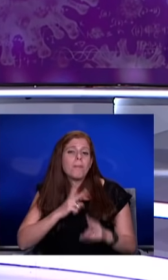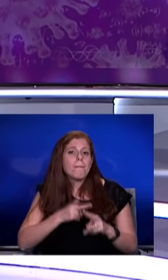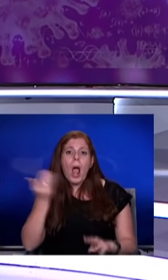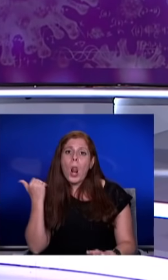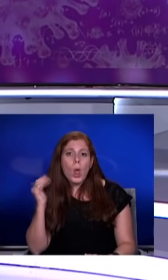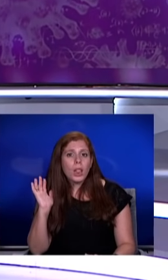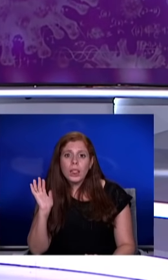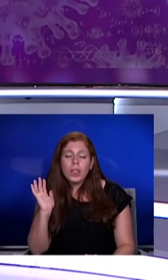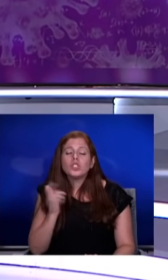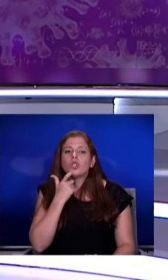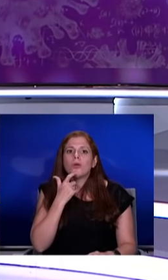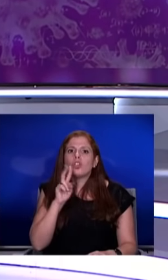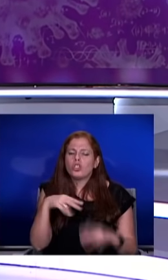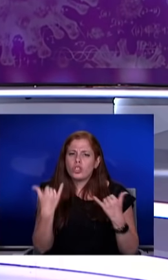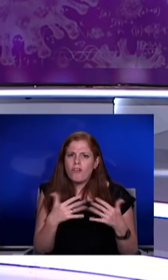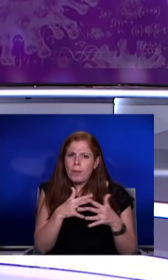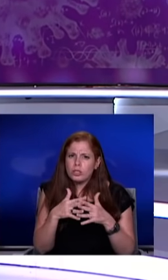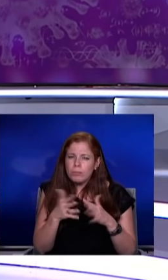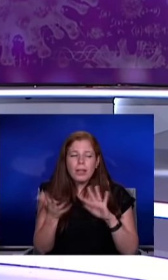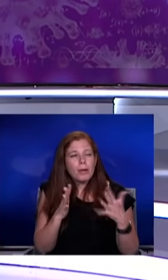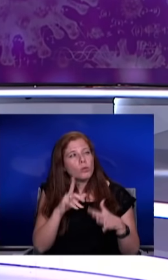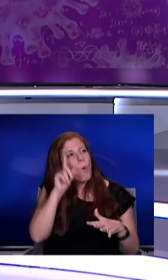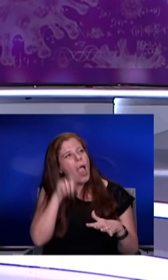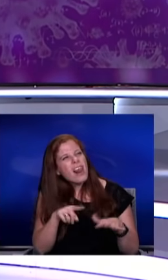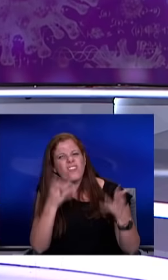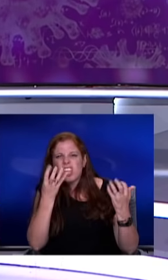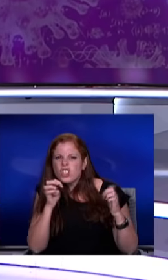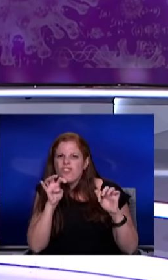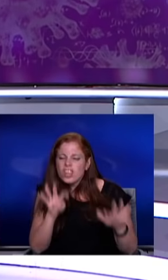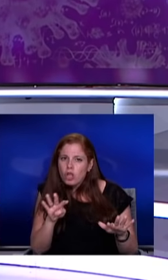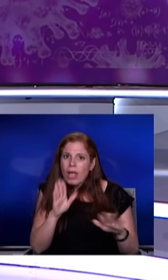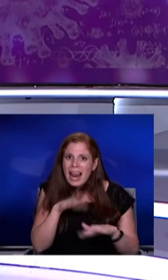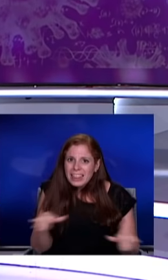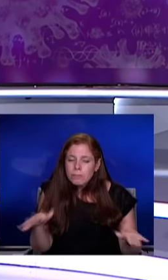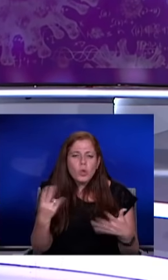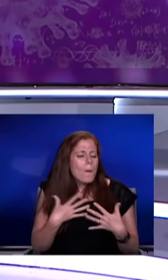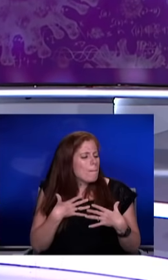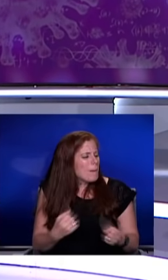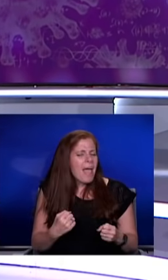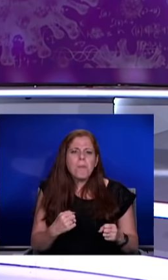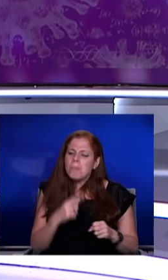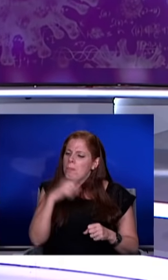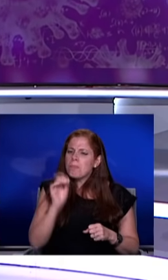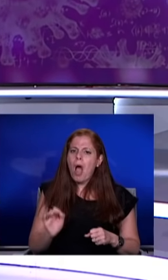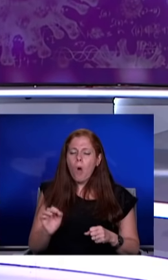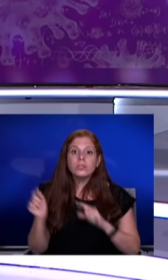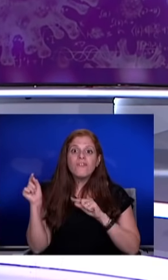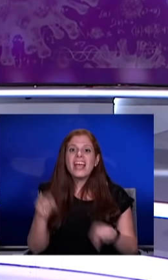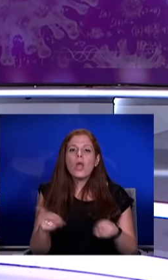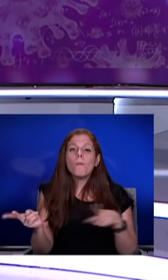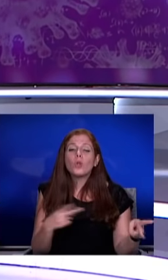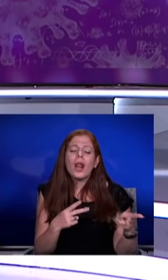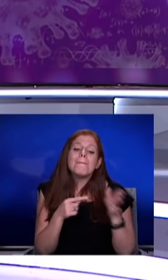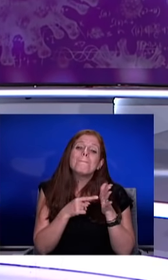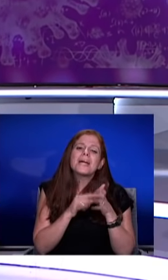זאת אומרת שיש בארצות הברית עכשיו משהו כמו 1,099 ילדים שהיו בריאים לגמרי והגיעו לבית החולים רק